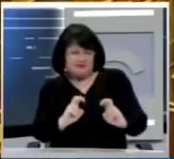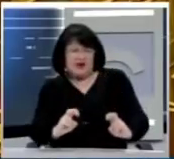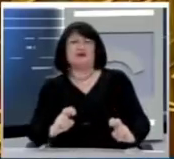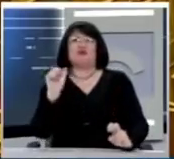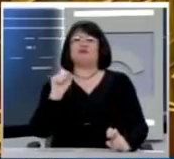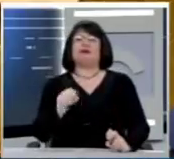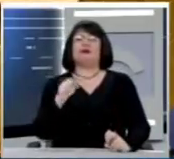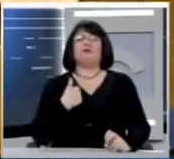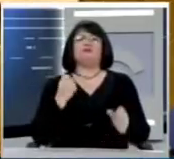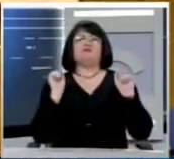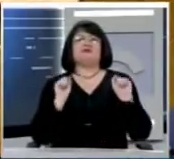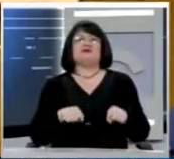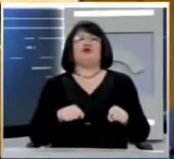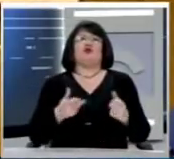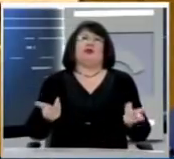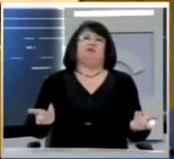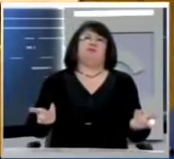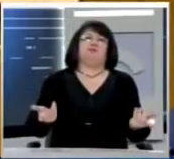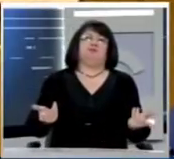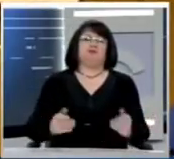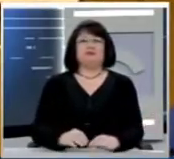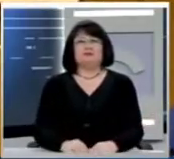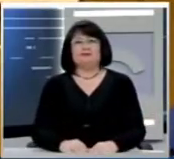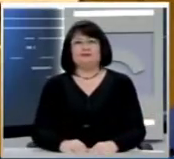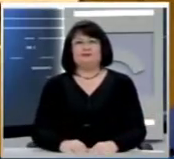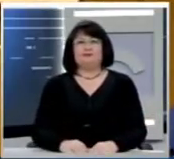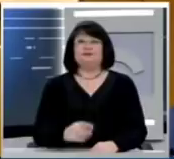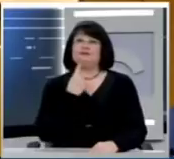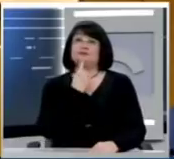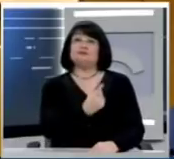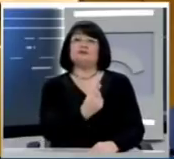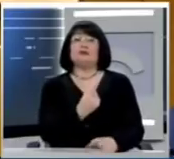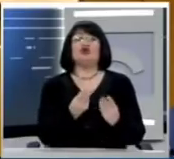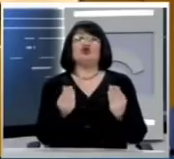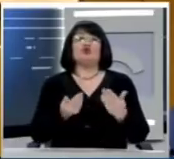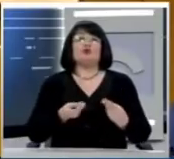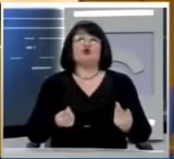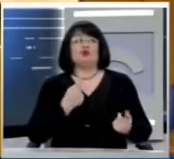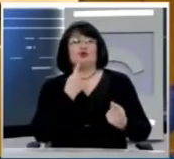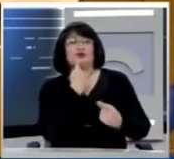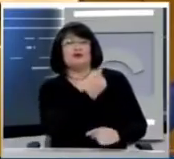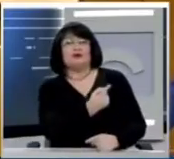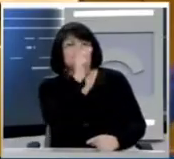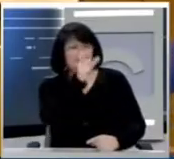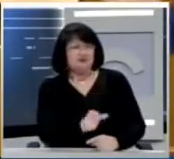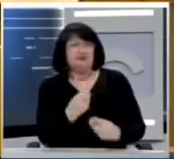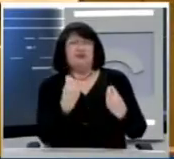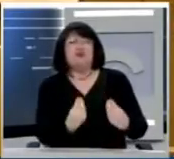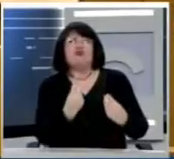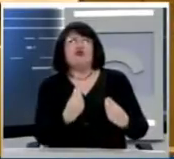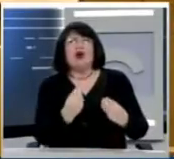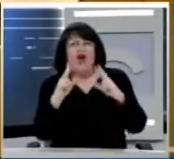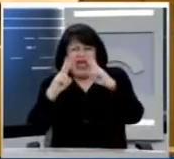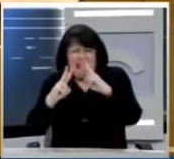Κάθε διερεύνησης. Σας είχα άλλωστε διαμηνήσει με όλους τους τρόπους. Κάντε ό,τι νομίζετε καλύτερο.